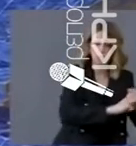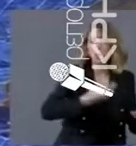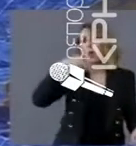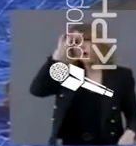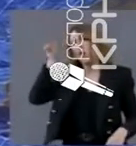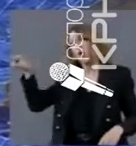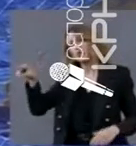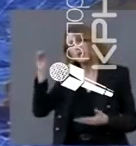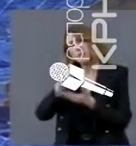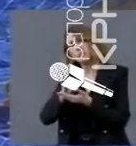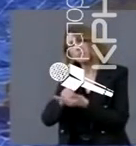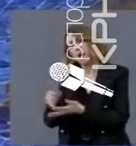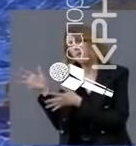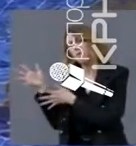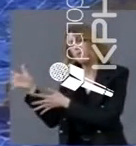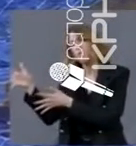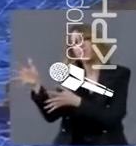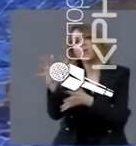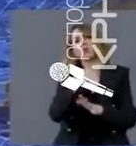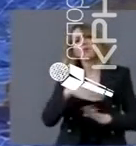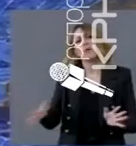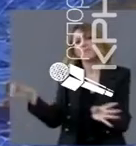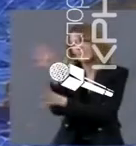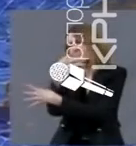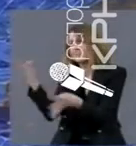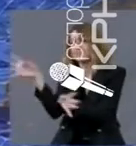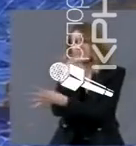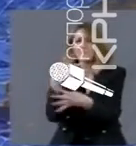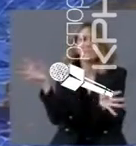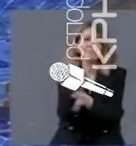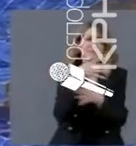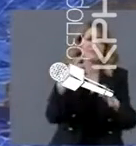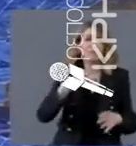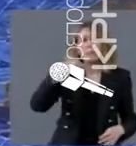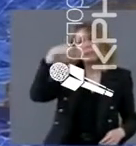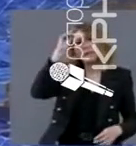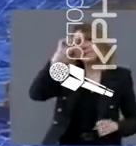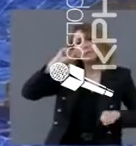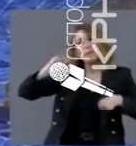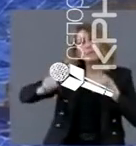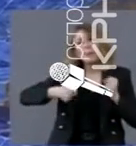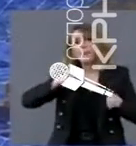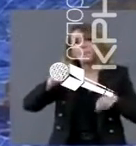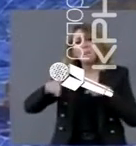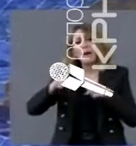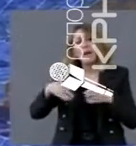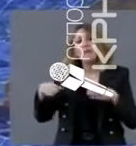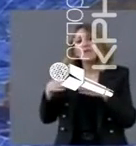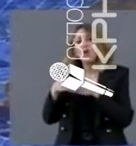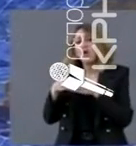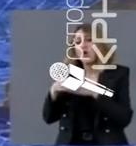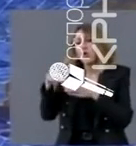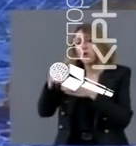και σε μια ίστατη προσπάθεια αναζητά το δικό του κομματικό φιλί της ζωής στην